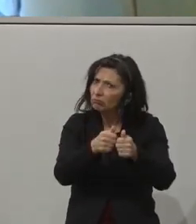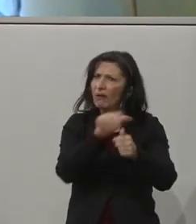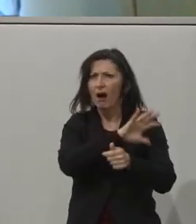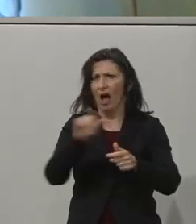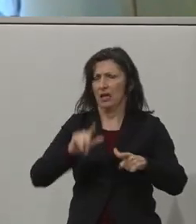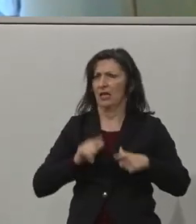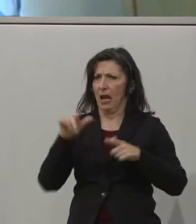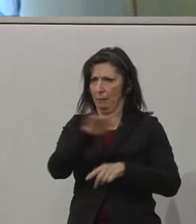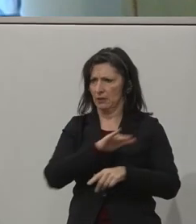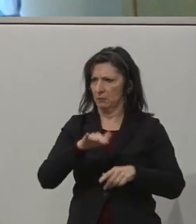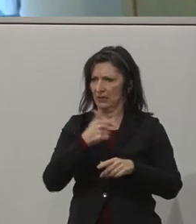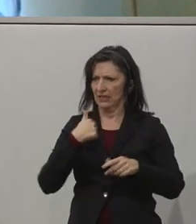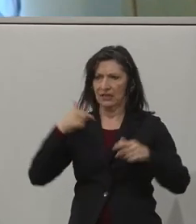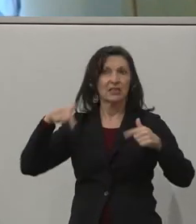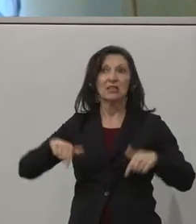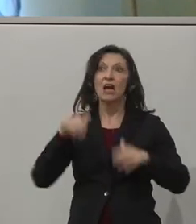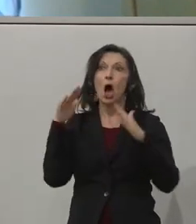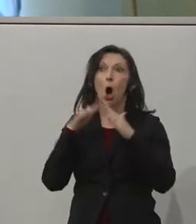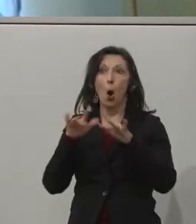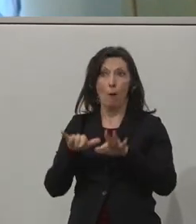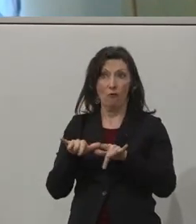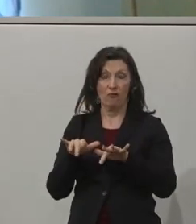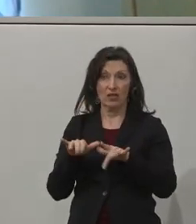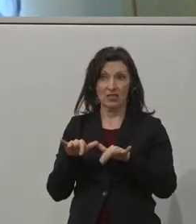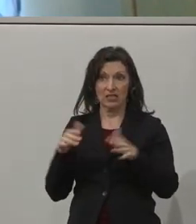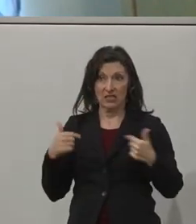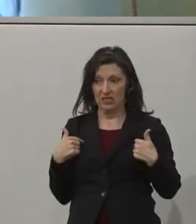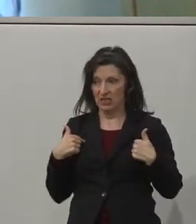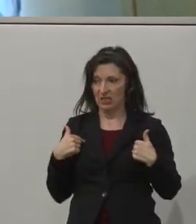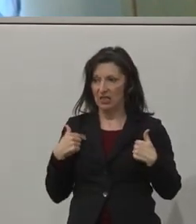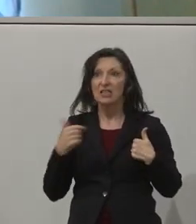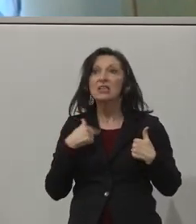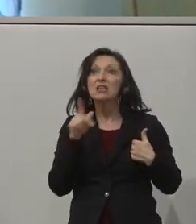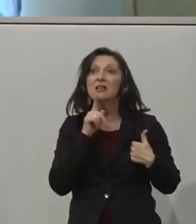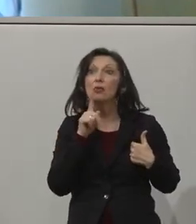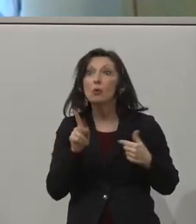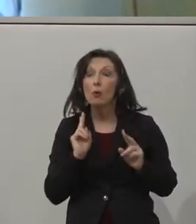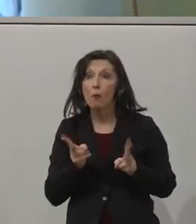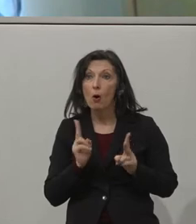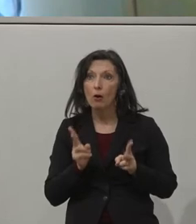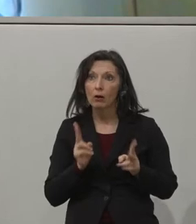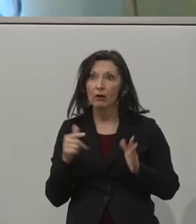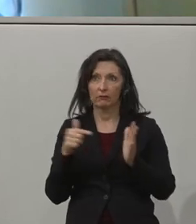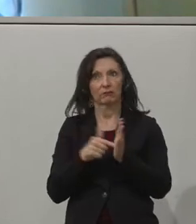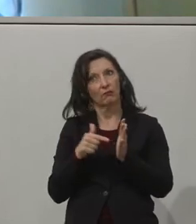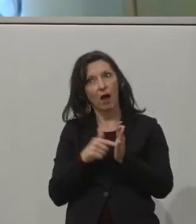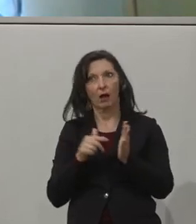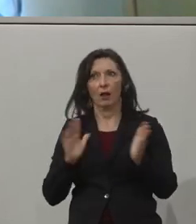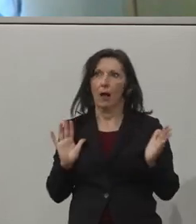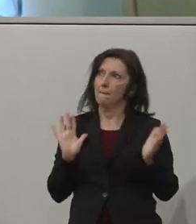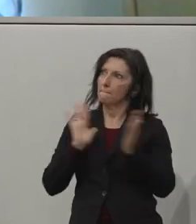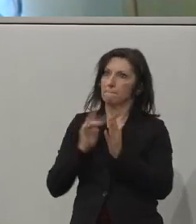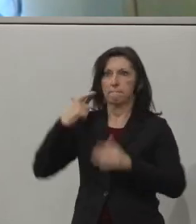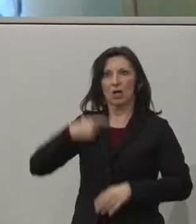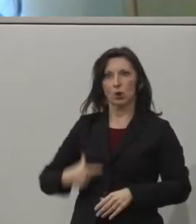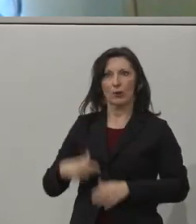aus meinem Arbeitsplatz im Homeoffice. Das ist für mich nur dadurch möglich, dass ich eben mit persönlicher Assistenz lebe und